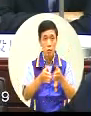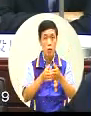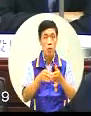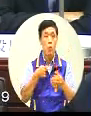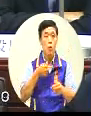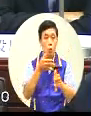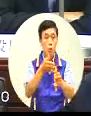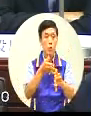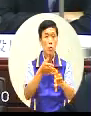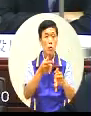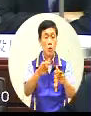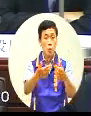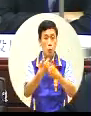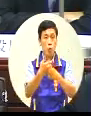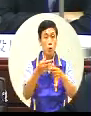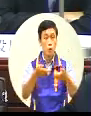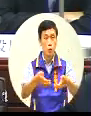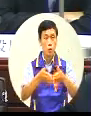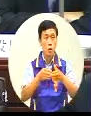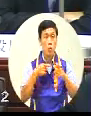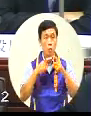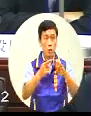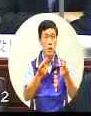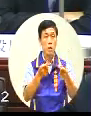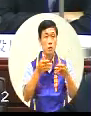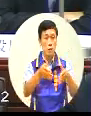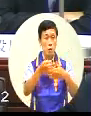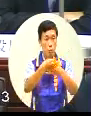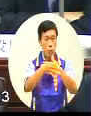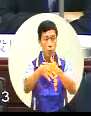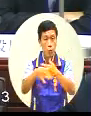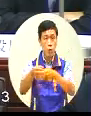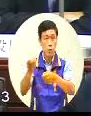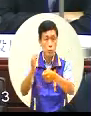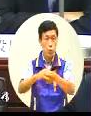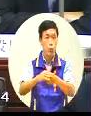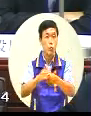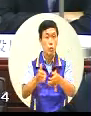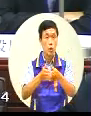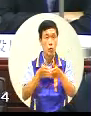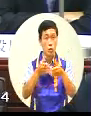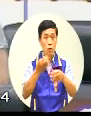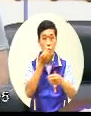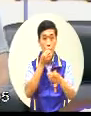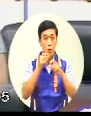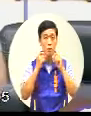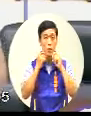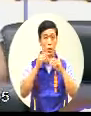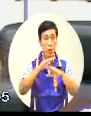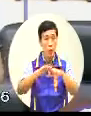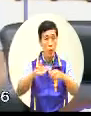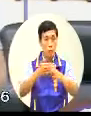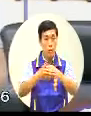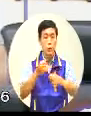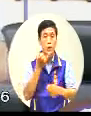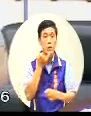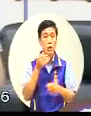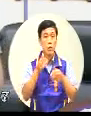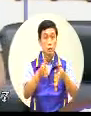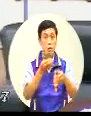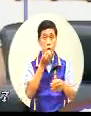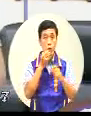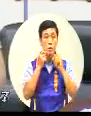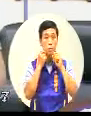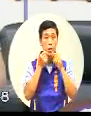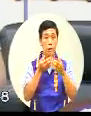样，要补强我们可能比较容易漏掉的地方呢，才能够保障食品的安全。 那对于食品的上市或是贩